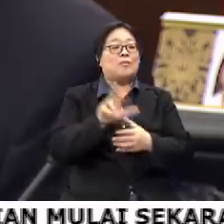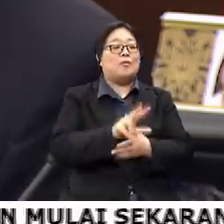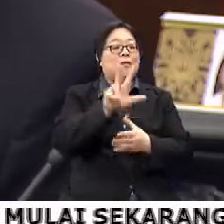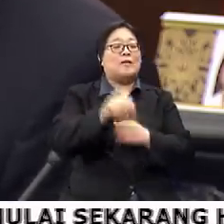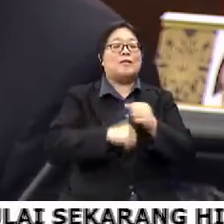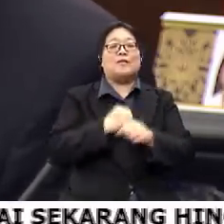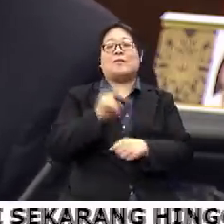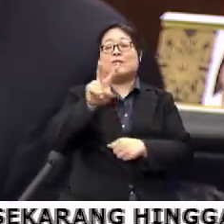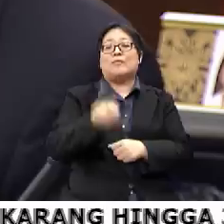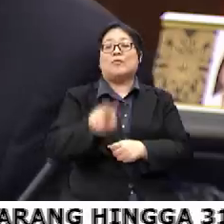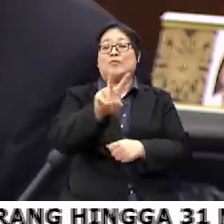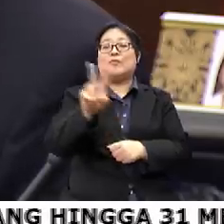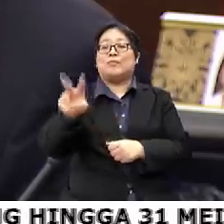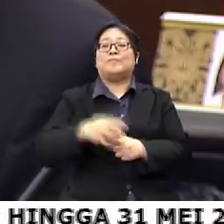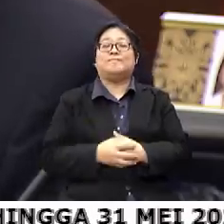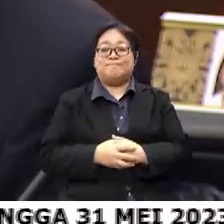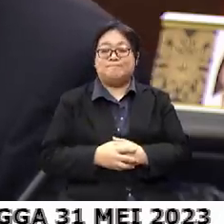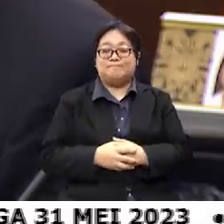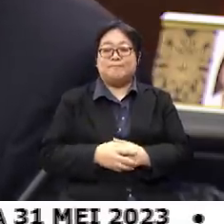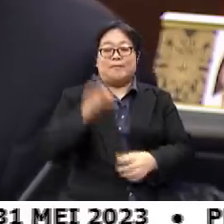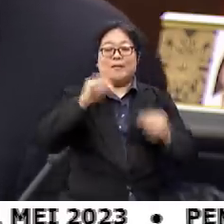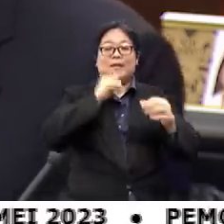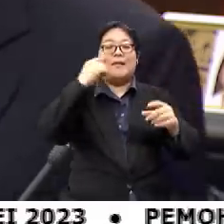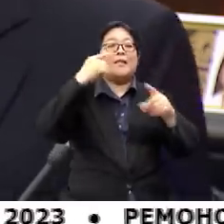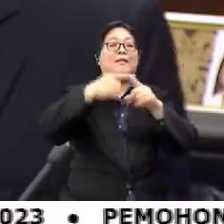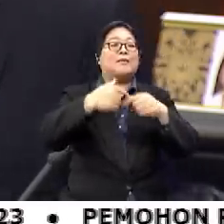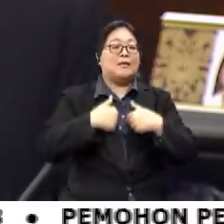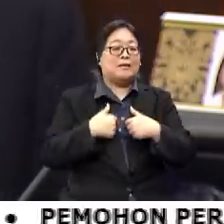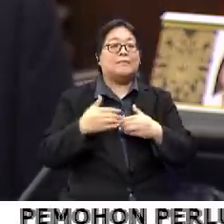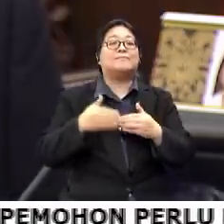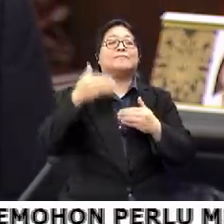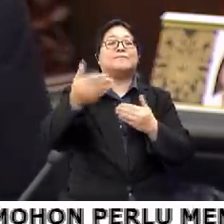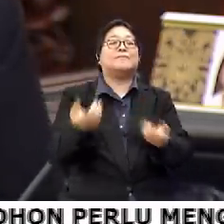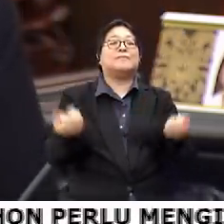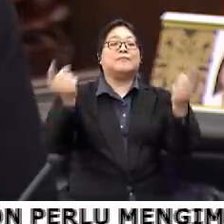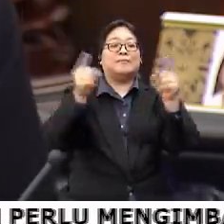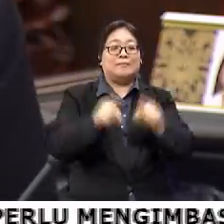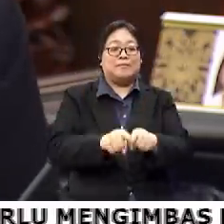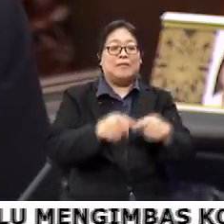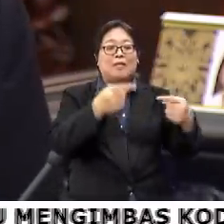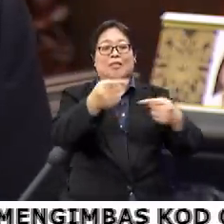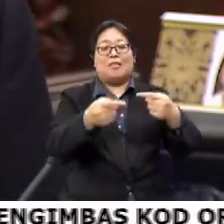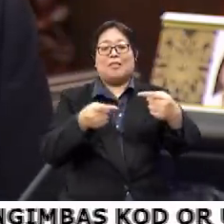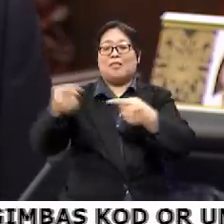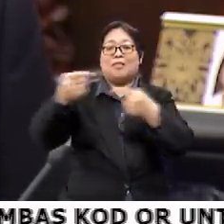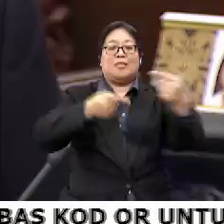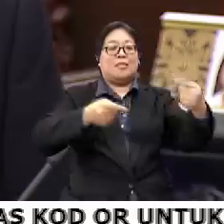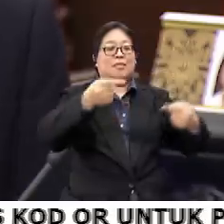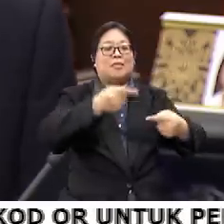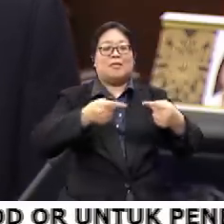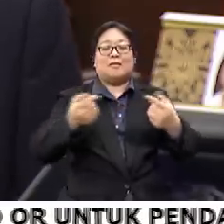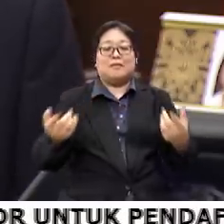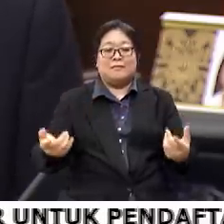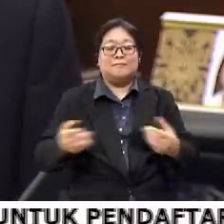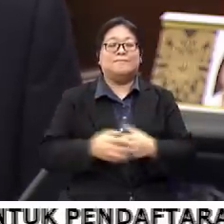tahun 22. Kalau tidak silap saya. Selepas itu berlaku pergeseran. Ya? Bila mana